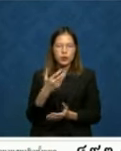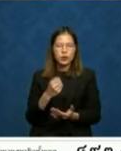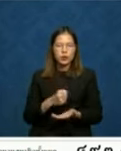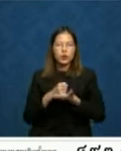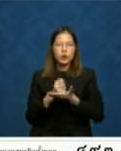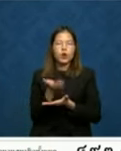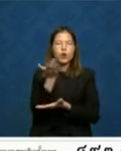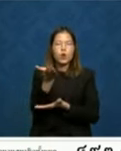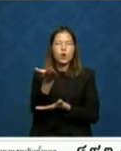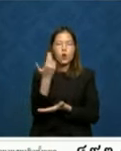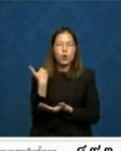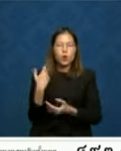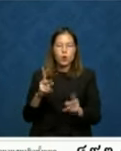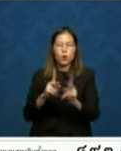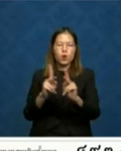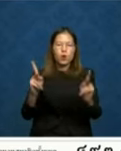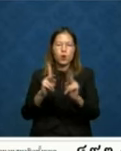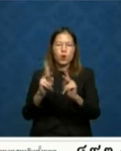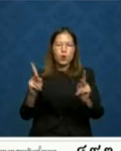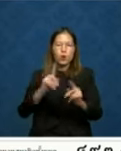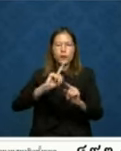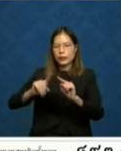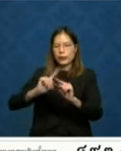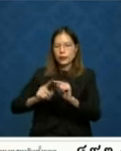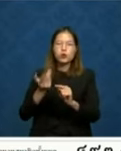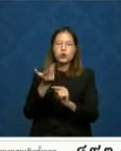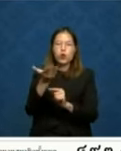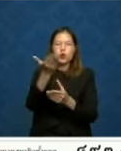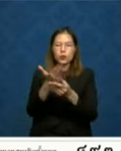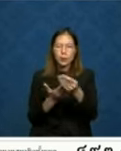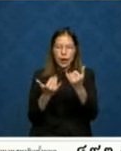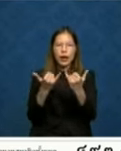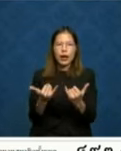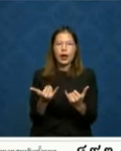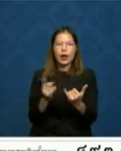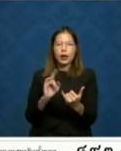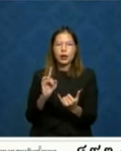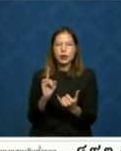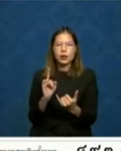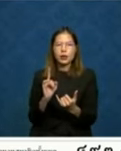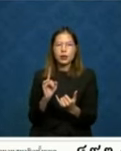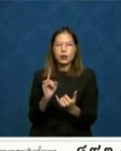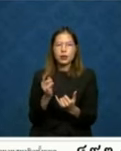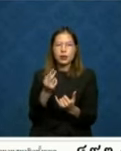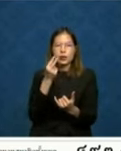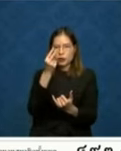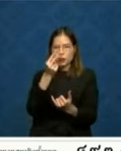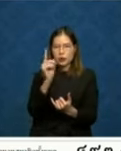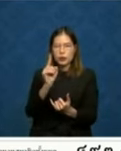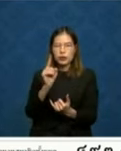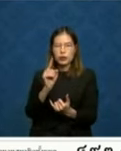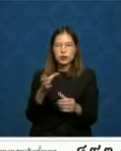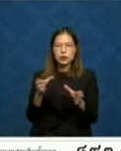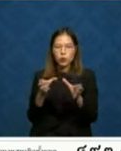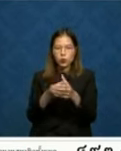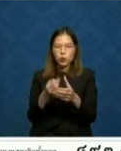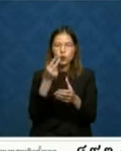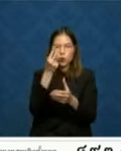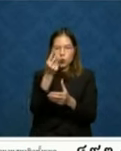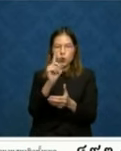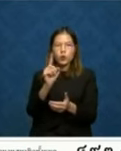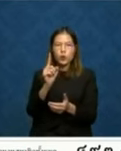นะคะกรรมาธิการคณะต่างๆของสภาผู้แทนราษฎรดิฉันเห็นคณะนะคะได้เข้ามาณ